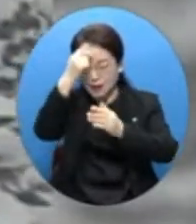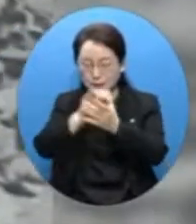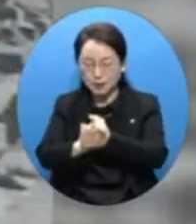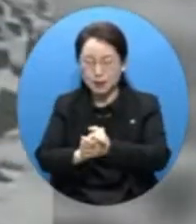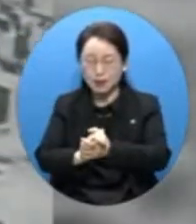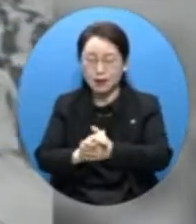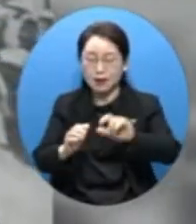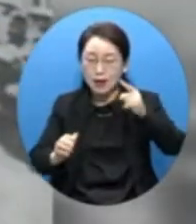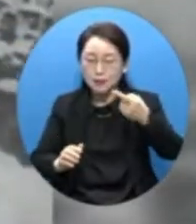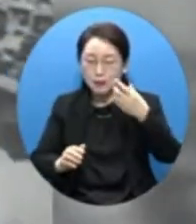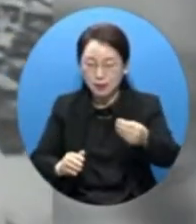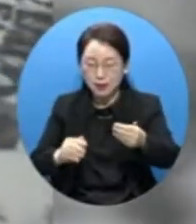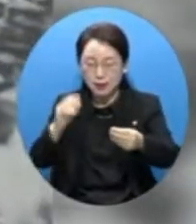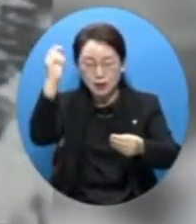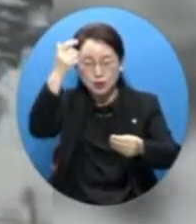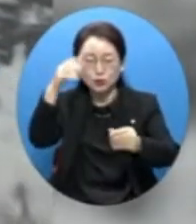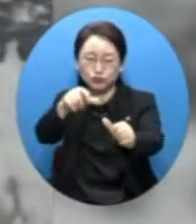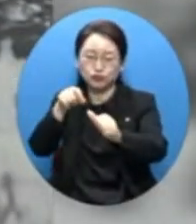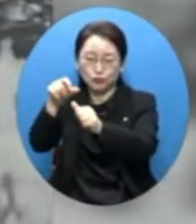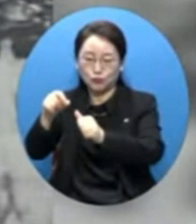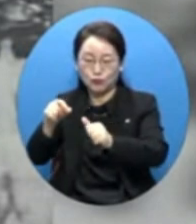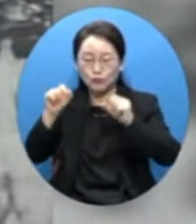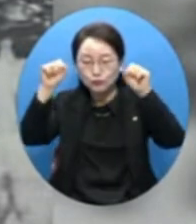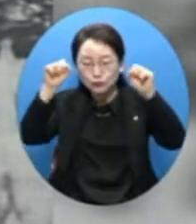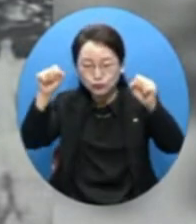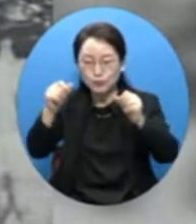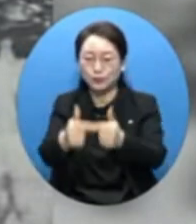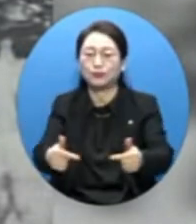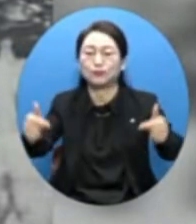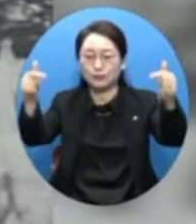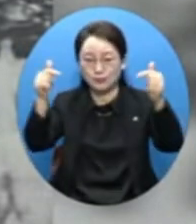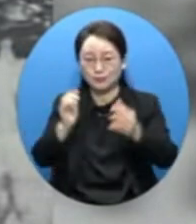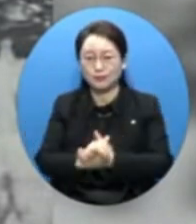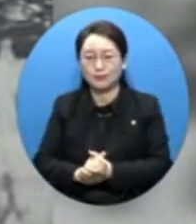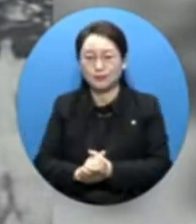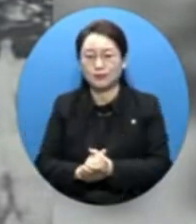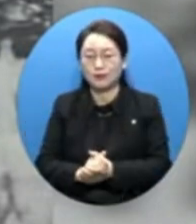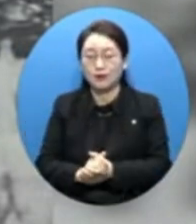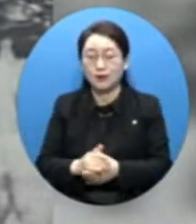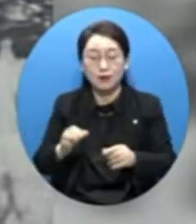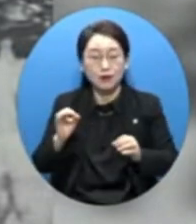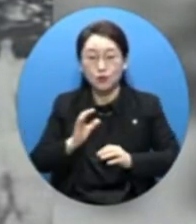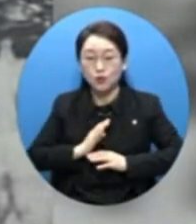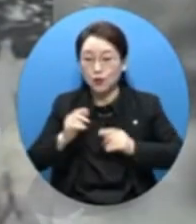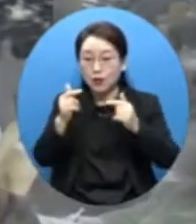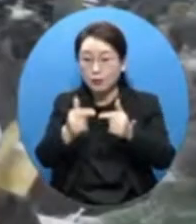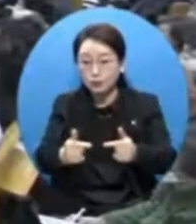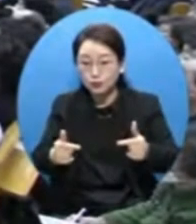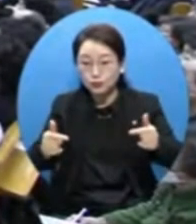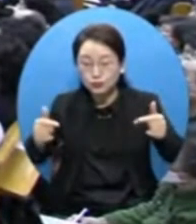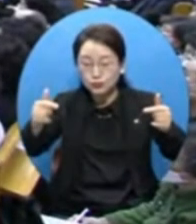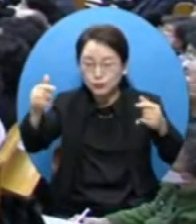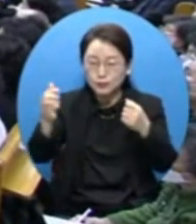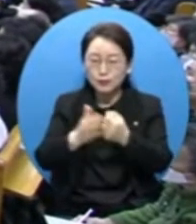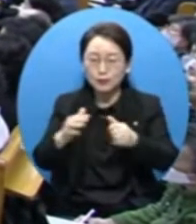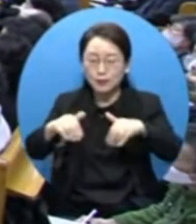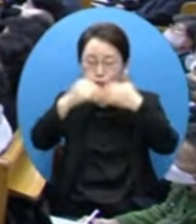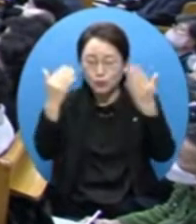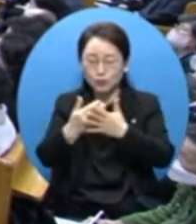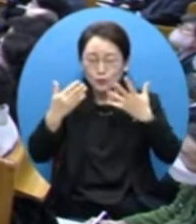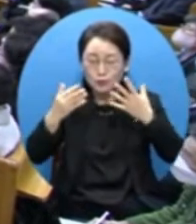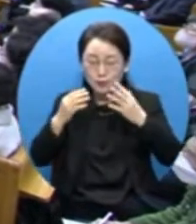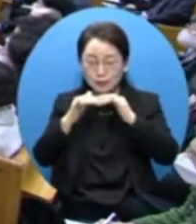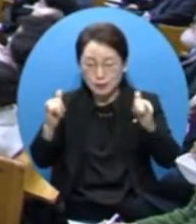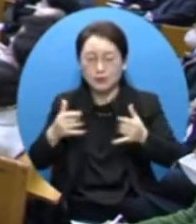일백만 불령 운동이 일어나고 놀란 붕의 역사가 일어나게 되었던 것입니다. 이 놀란 붕이 절망하고 있는 모든 백성들에게 꿈과 희망을